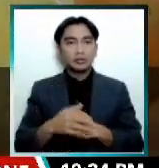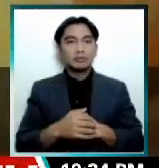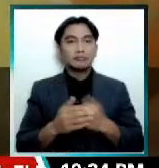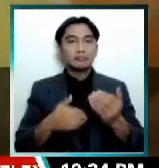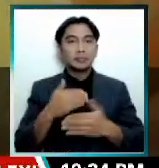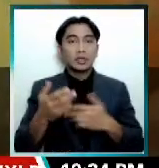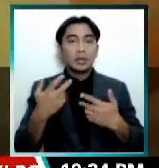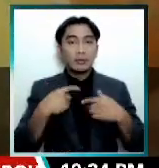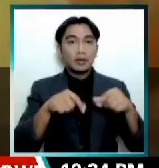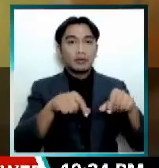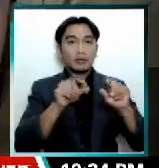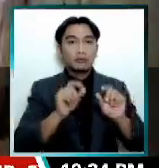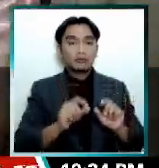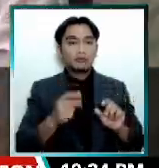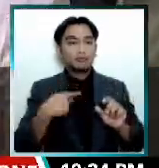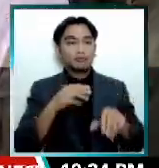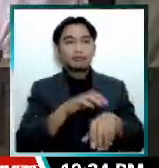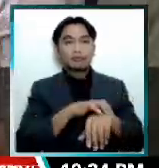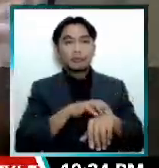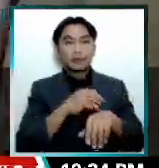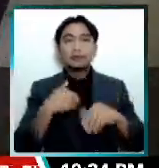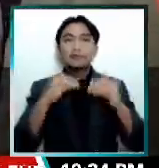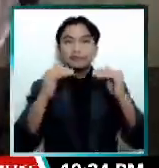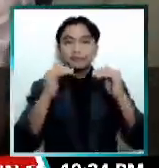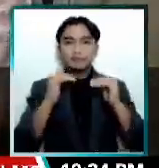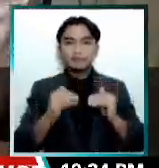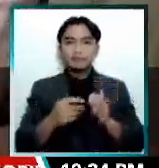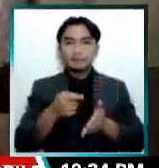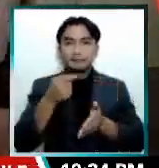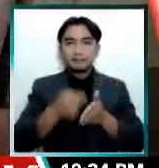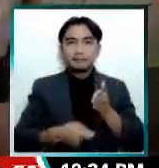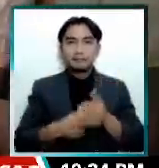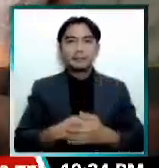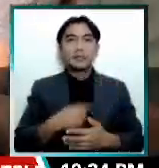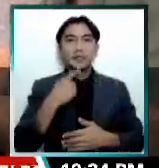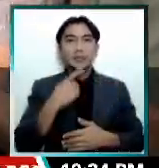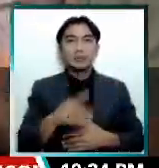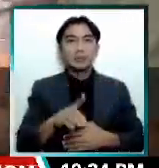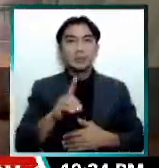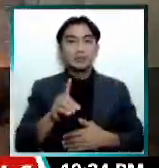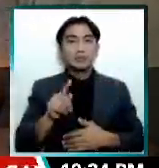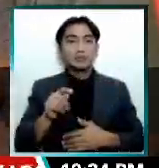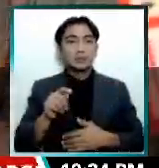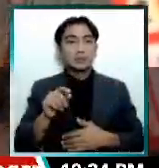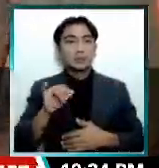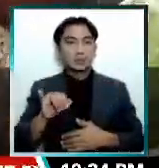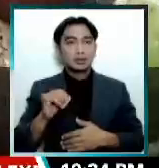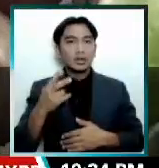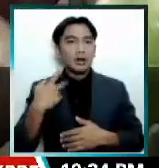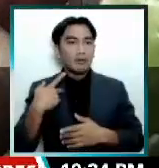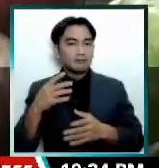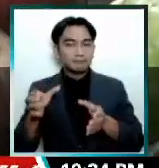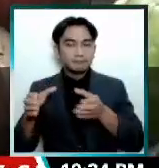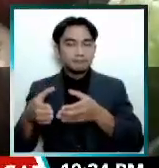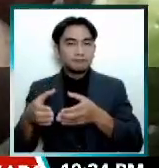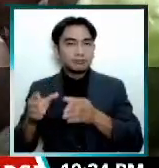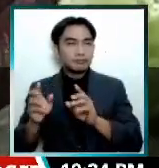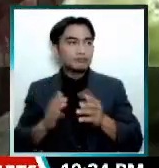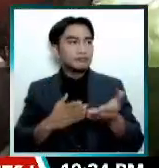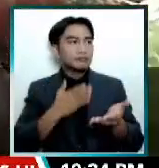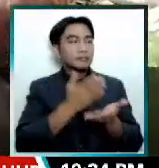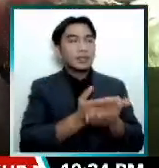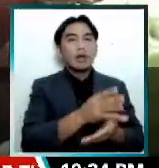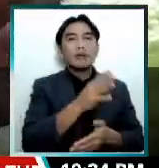sa Makati. Sa pag-iikot ng Department of Trade and Industry, kasama si Senator Mark Villar, 400 pesos na kada kilo